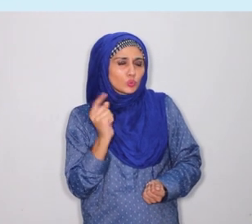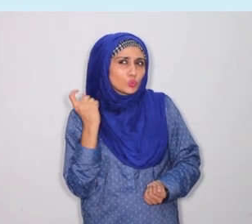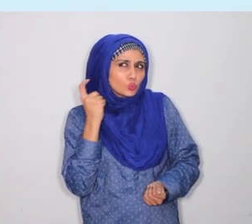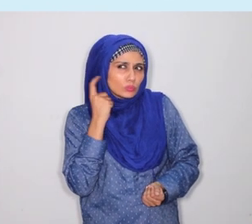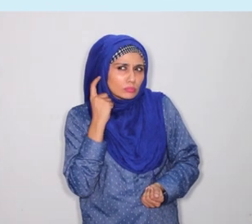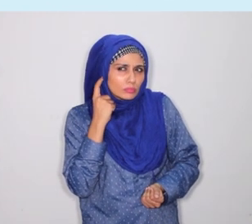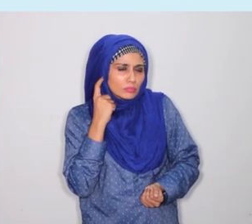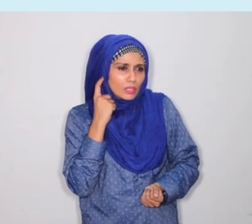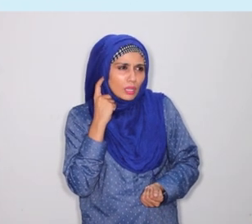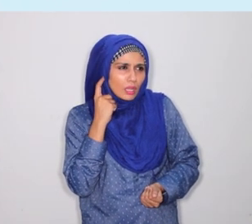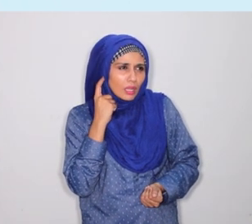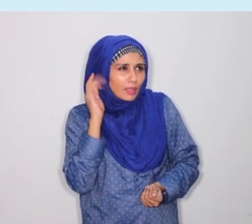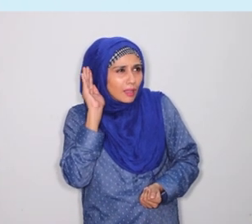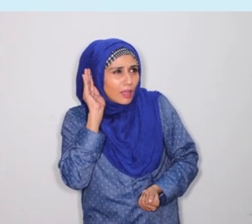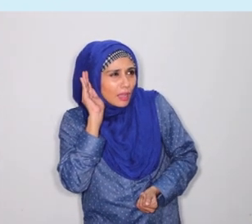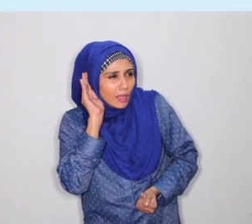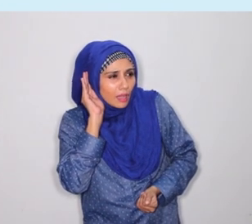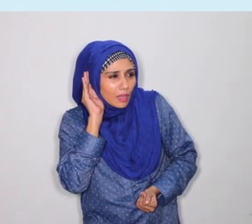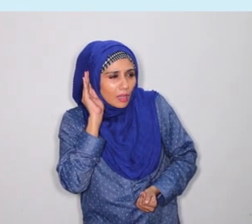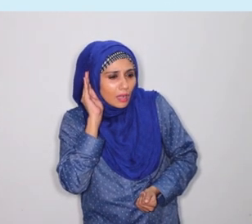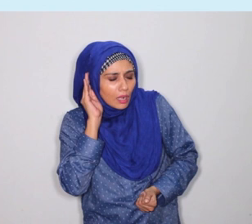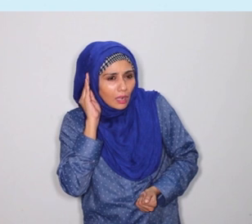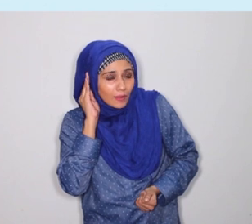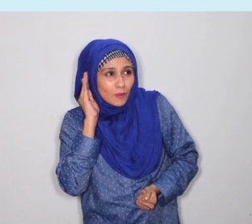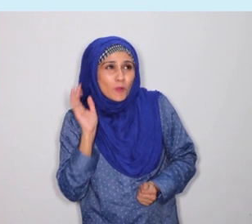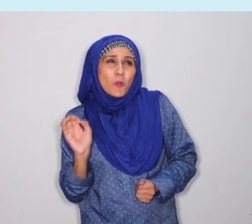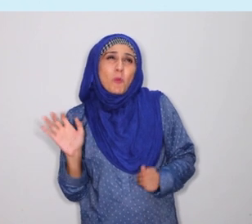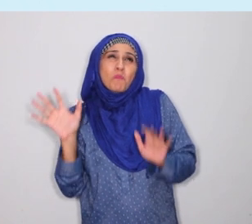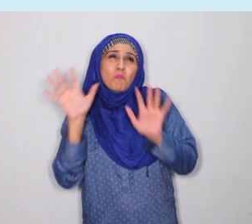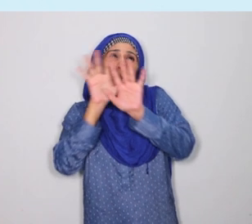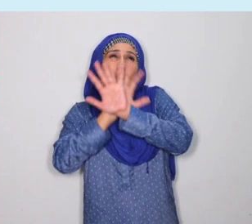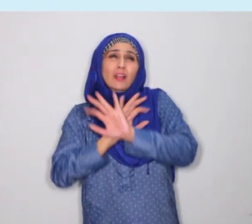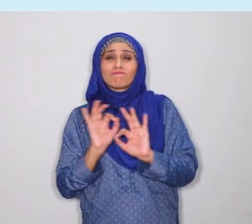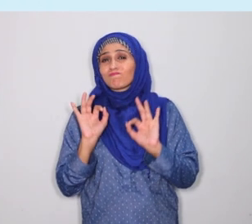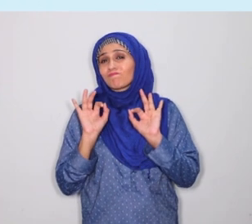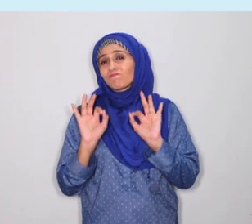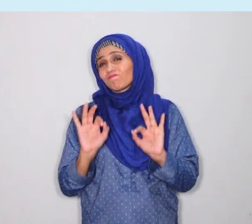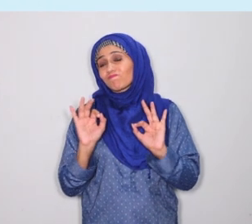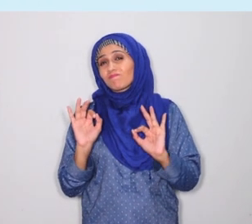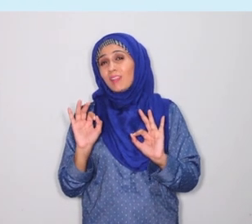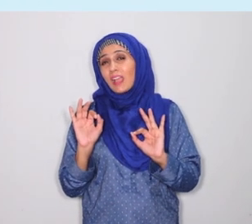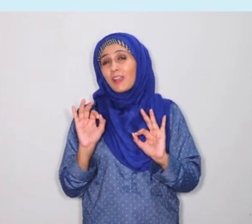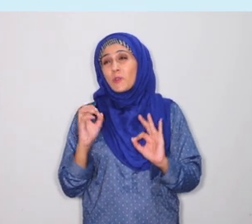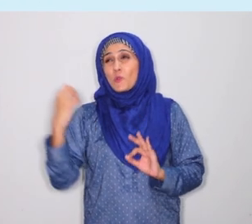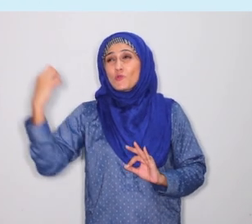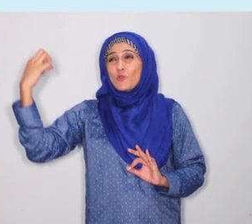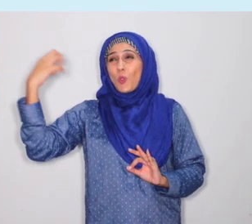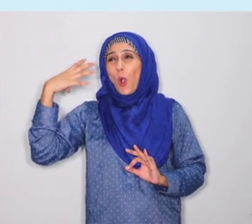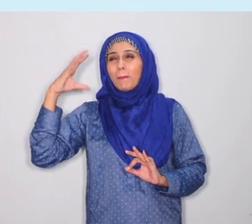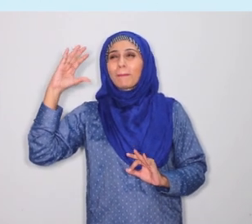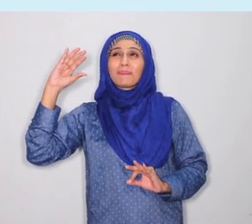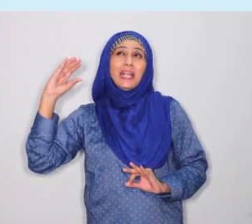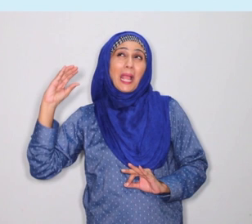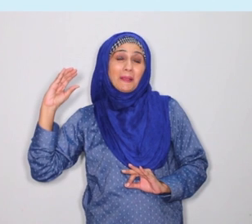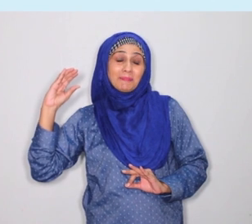कितना दिलकश समा होता अगर हल्की सी धूप होती, सफेद बादल